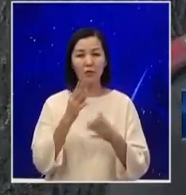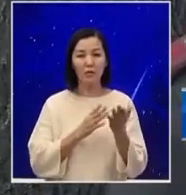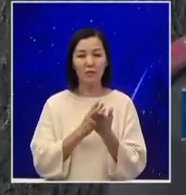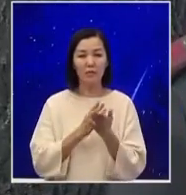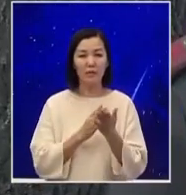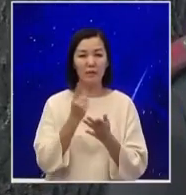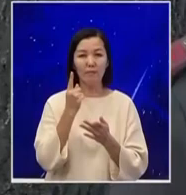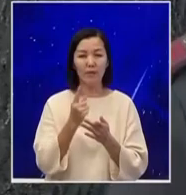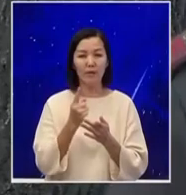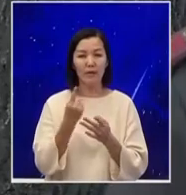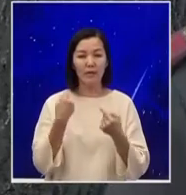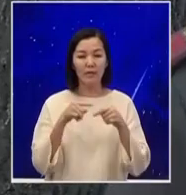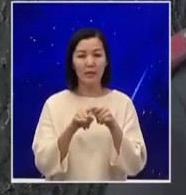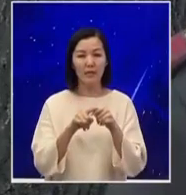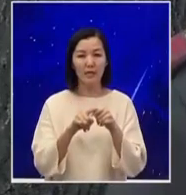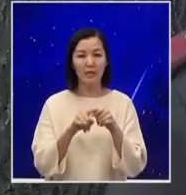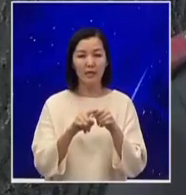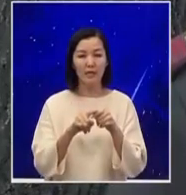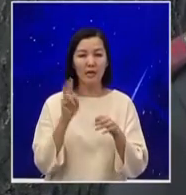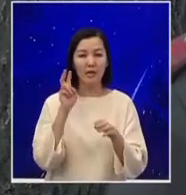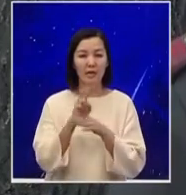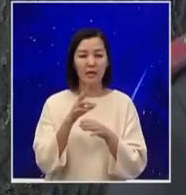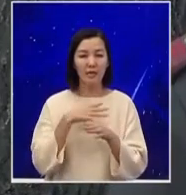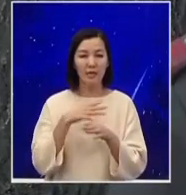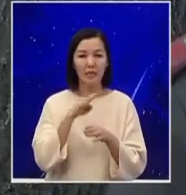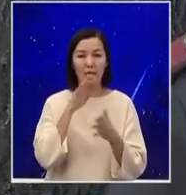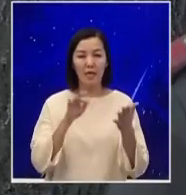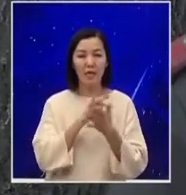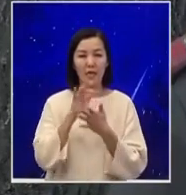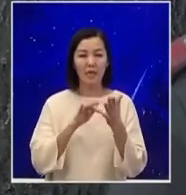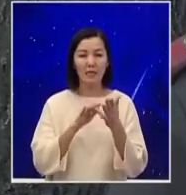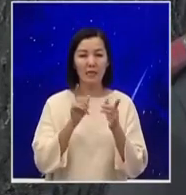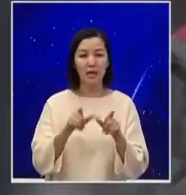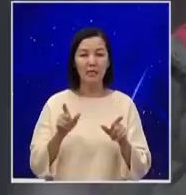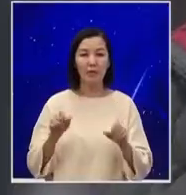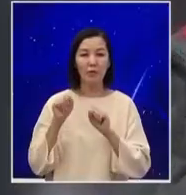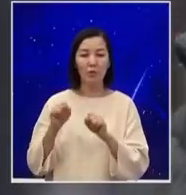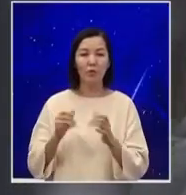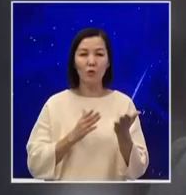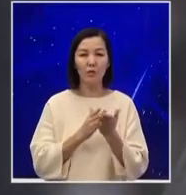және 1 бірлік техника жұмылдырылды және осы Текелі қаласының азаматтық қорғау қызметтерінің бәрі